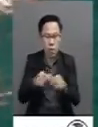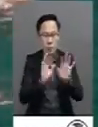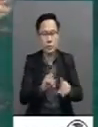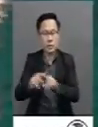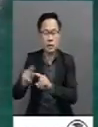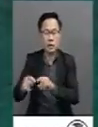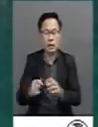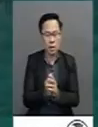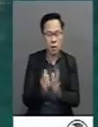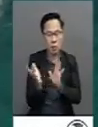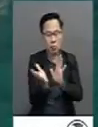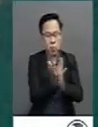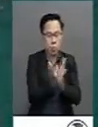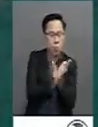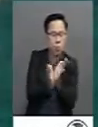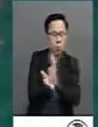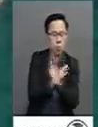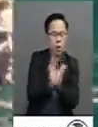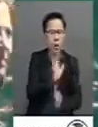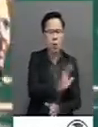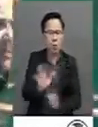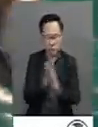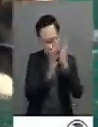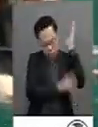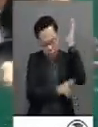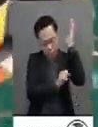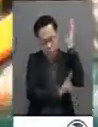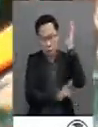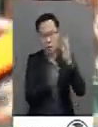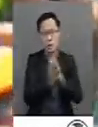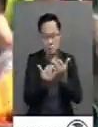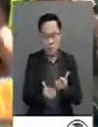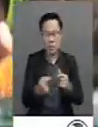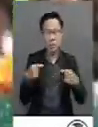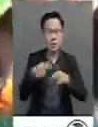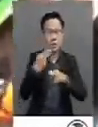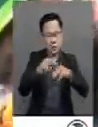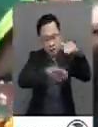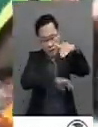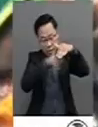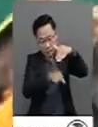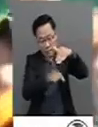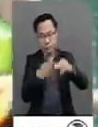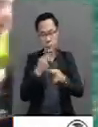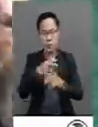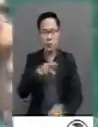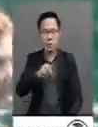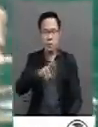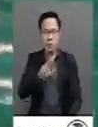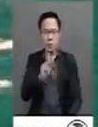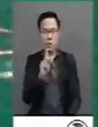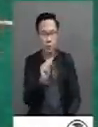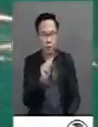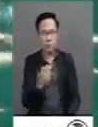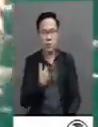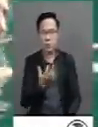ฮิตที่เขาว่าเป็นกันว่าเป็นอันซีนอินตรังนะคะถ้ำอยู่กลางทะเลนักท่องเที่ยวเขาก็นี่แหละค่ะไปดำน้ำกันมากันเป็นครอบครัวเลยแล้ว